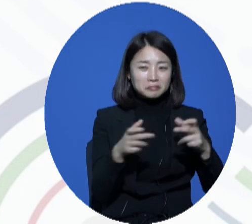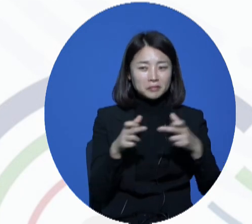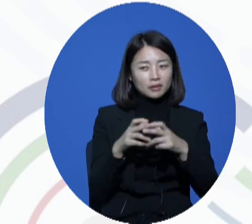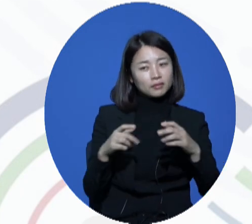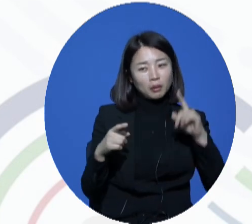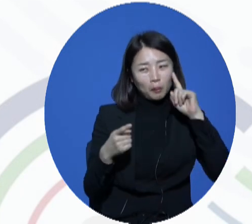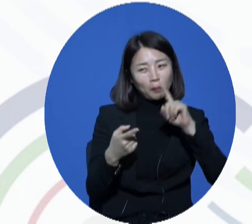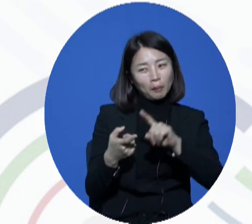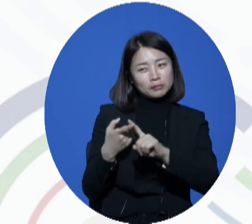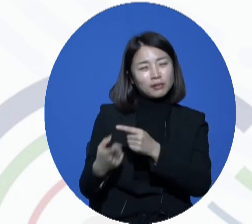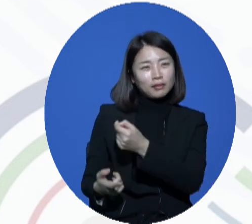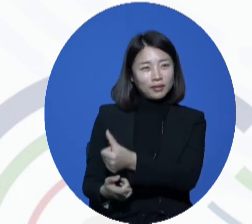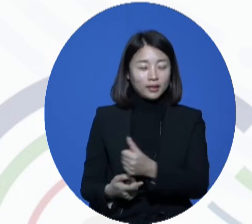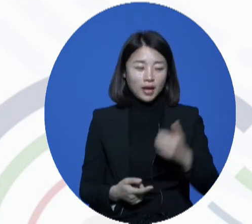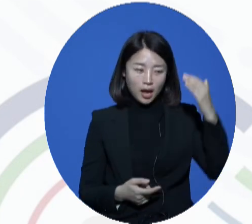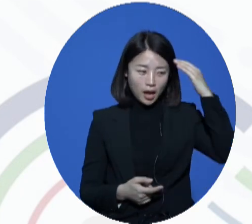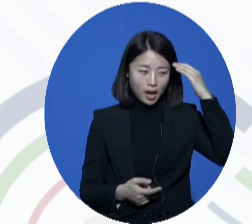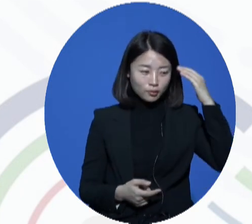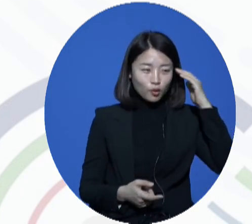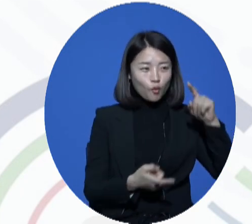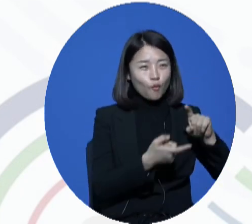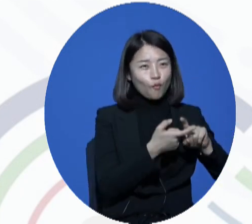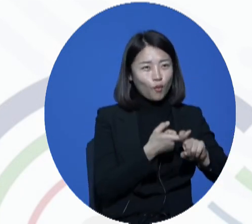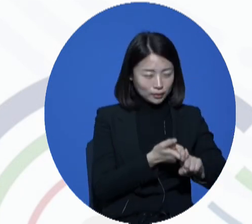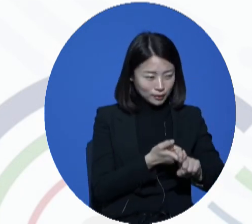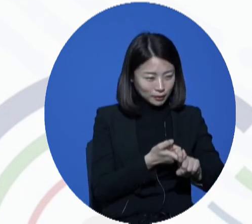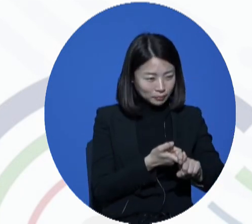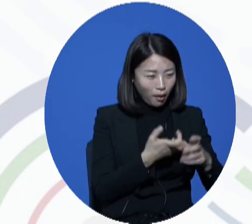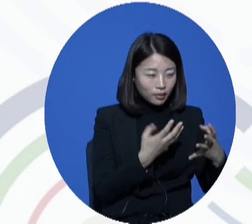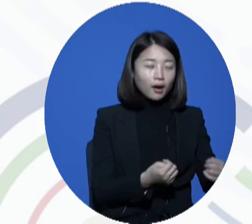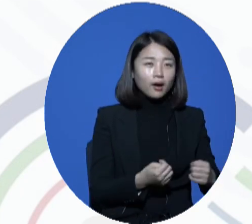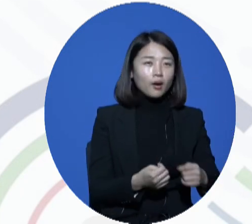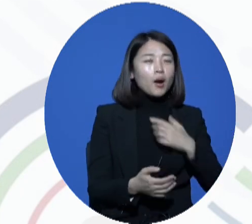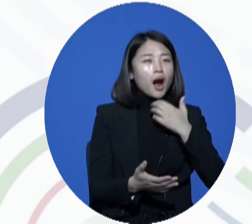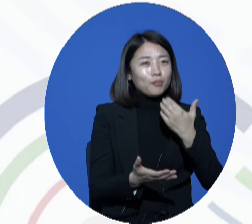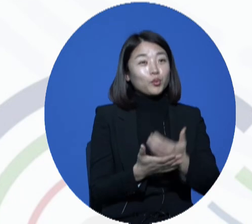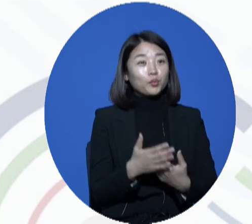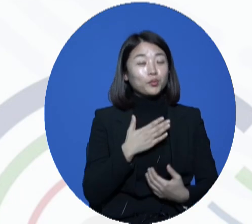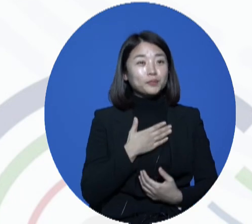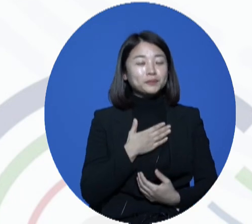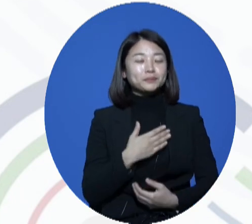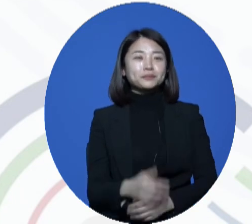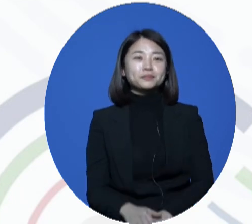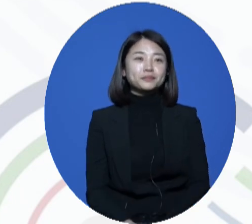때문에 한국에서 이런 노력에 대해서 많은 감동을 받았습니다.